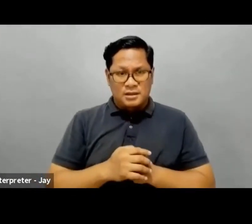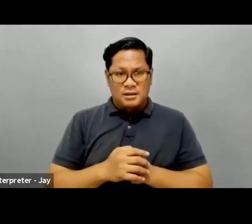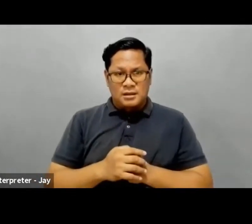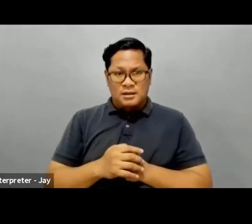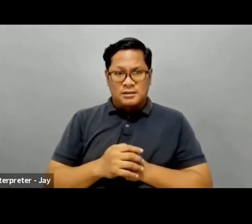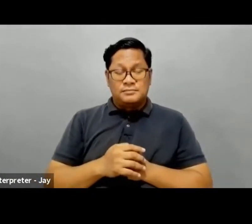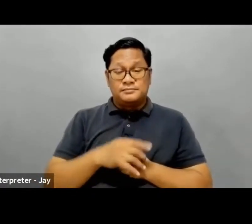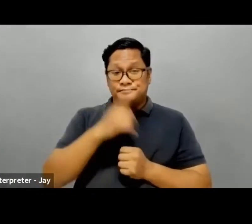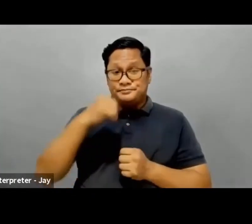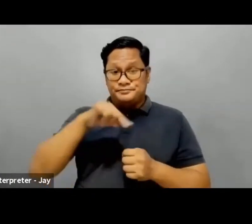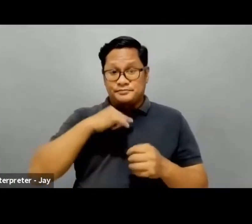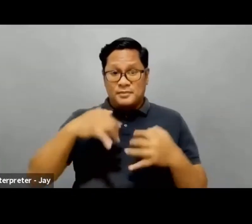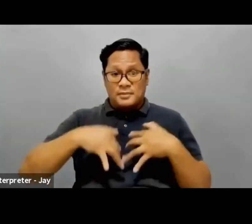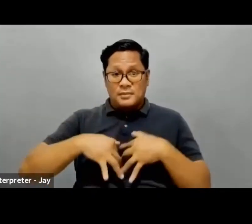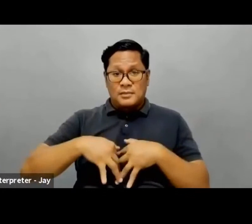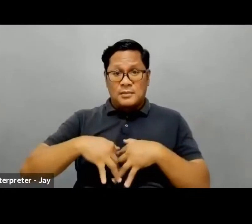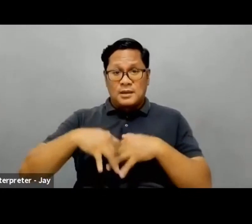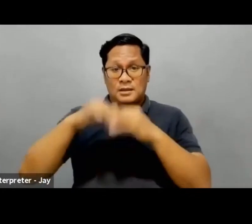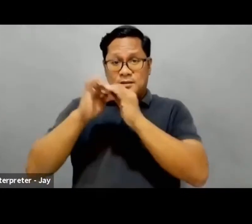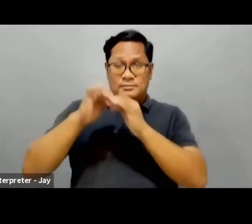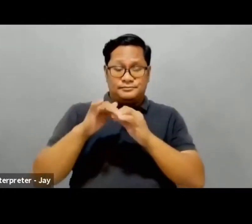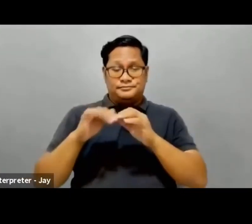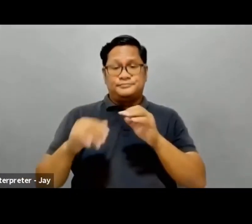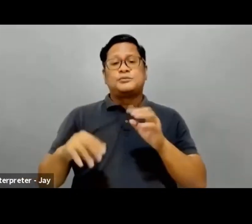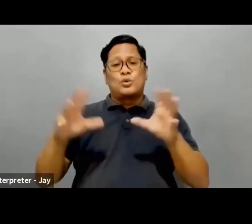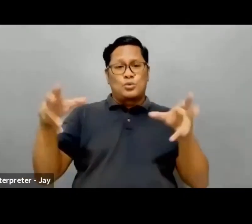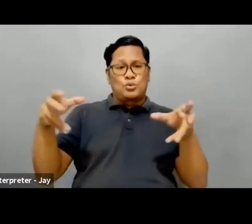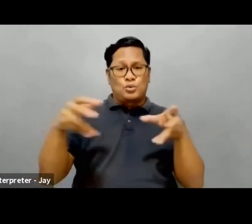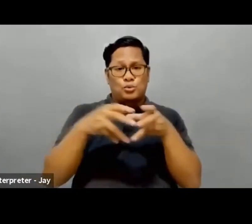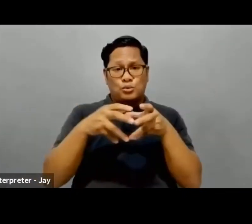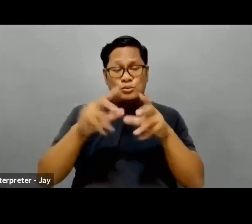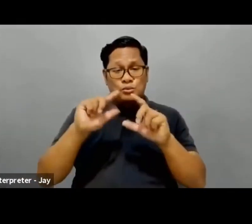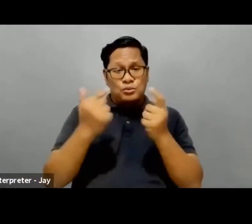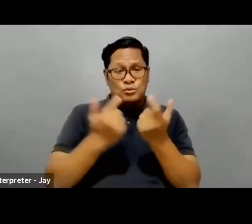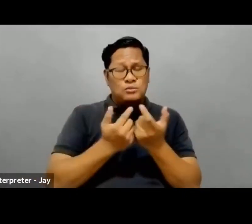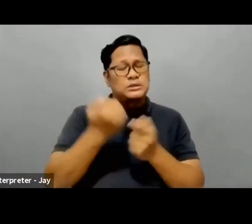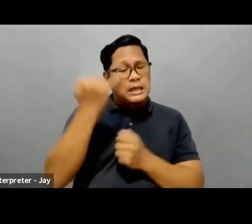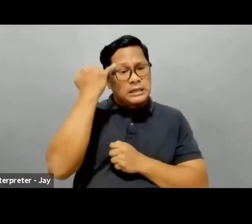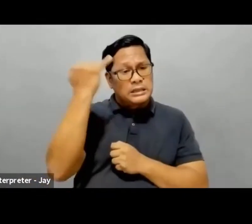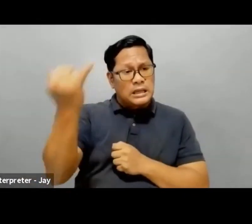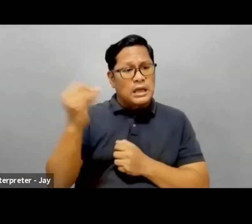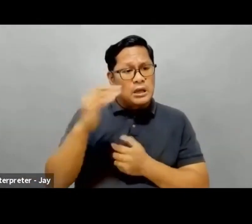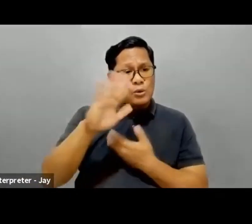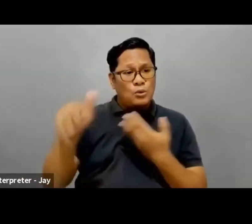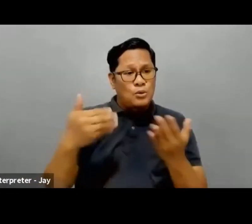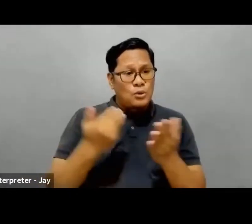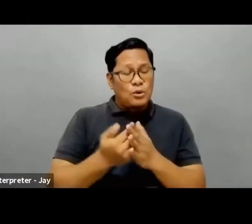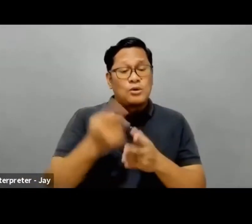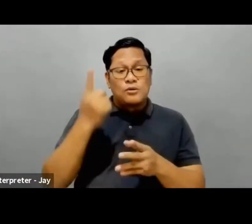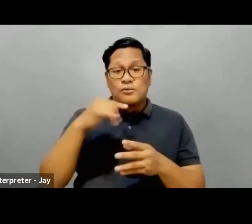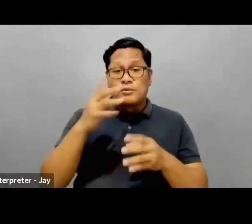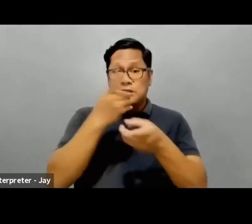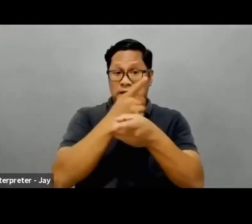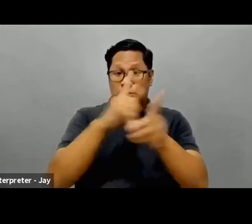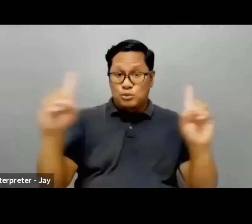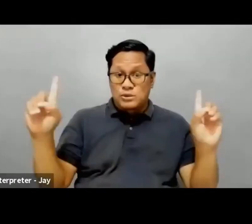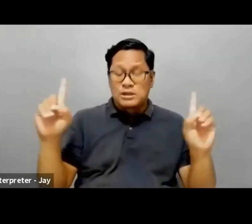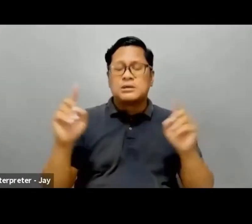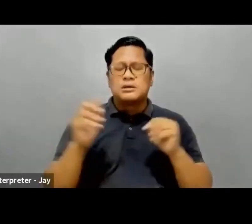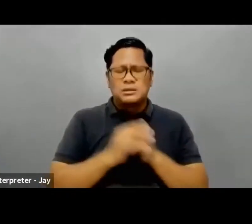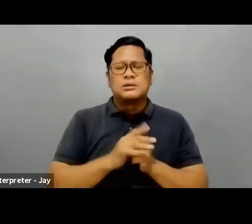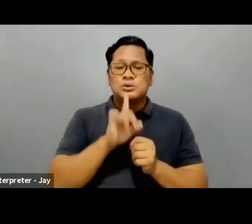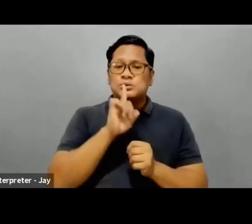nagtayo tayo ng sambayanan nga with that idea in mind na lahat tayo ay para sa demokrasya nga at